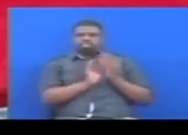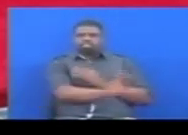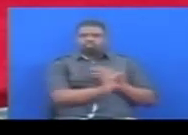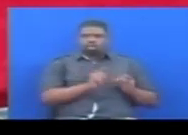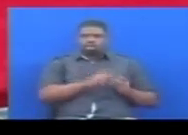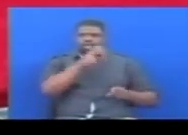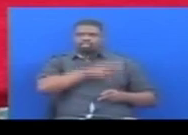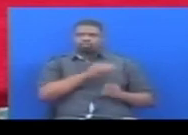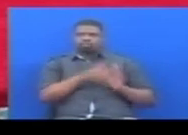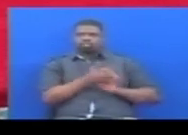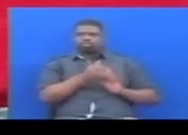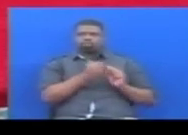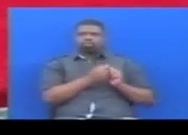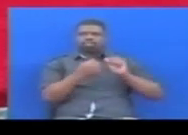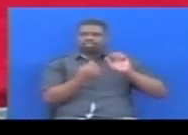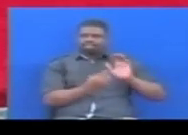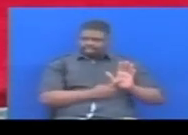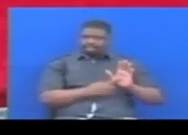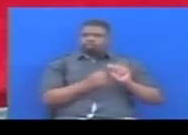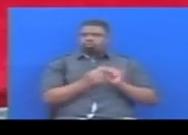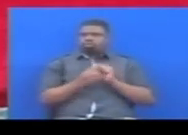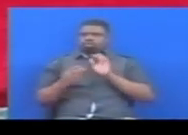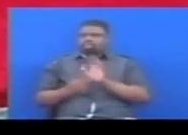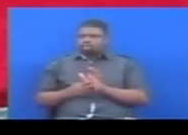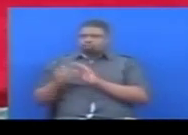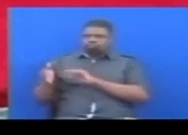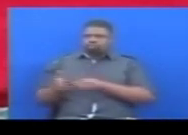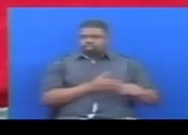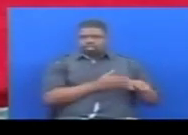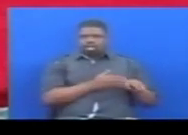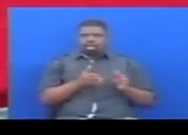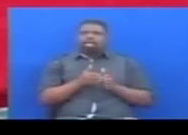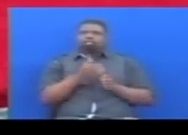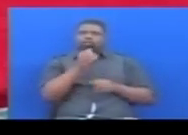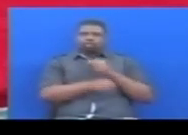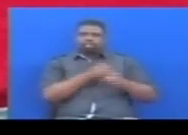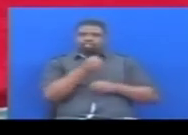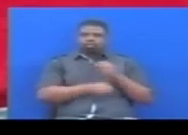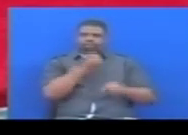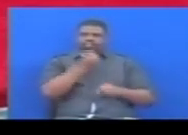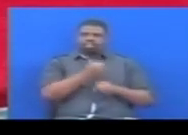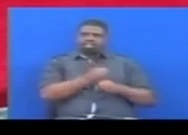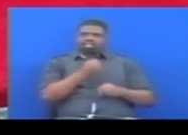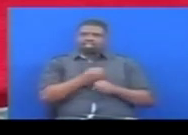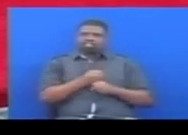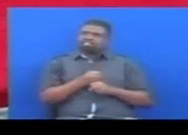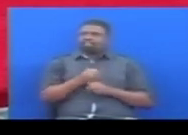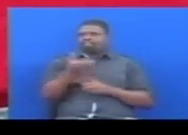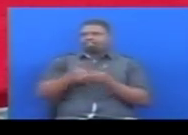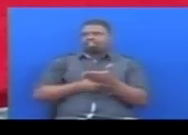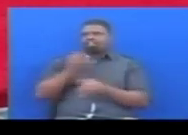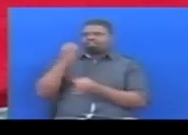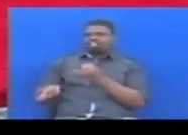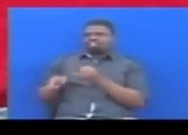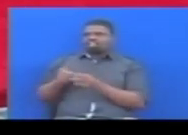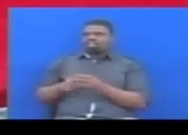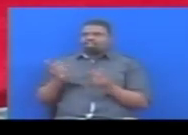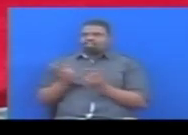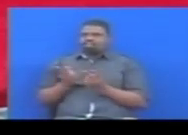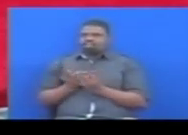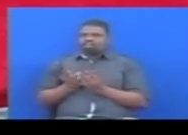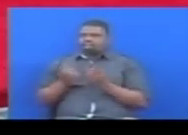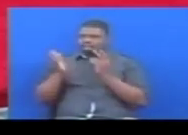kuanzia mwaka 2016-2017 kutokana na kupisha zoezi la uhakiki wa watumishi hewa na watumishi wenye vyeti feki. Hivyo napenda